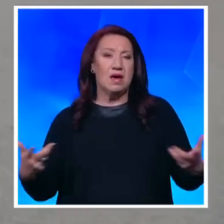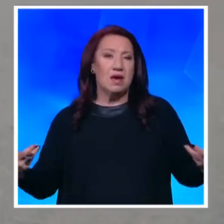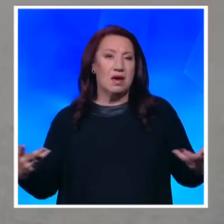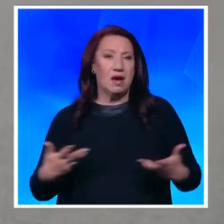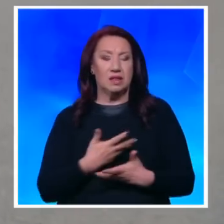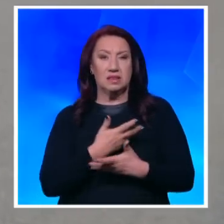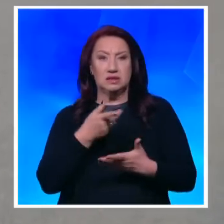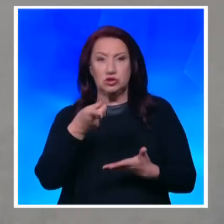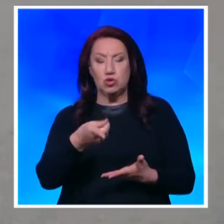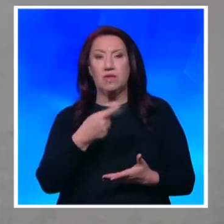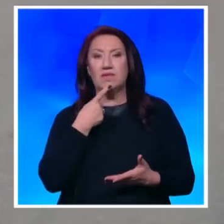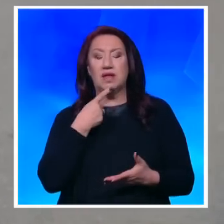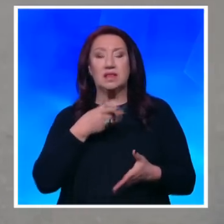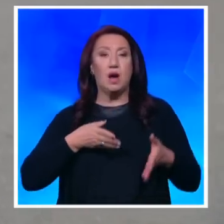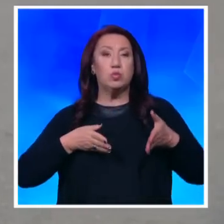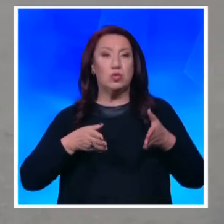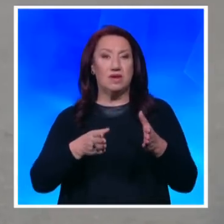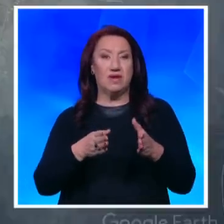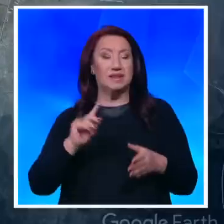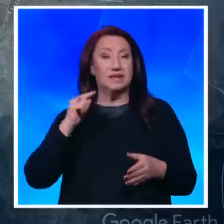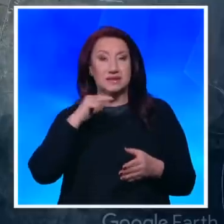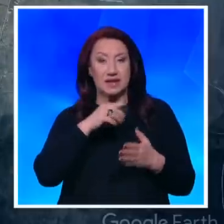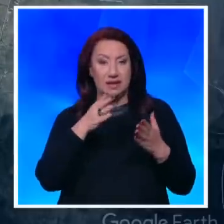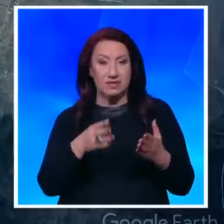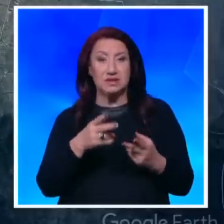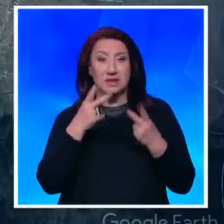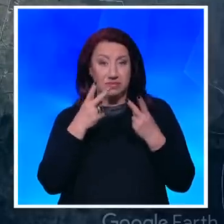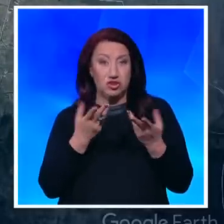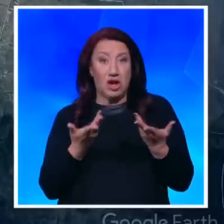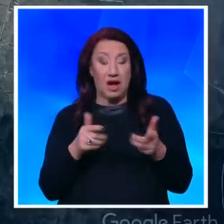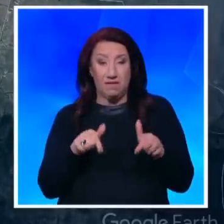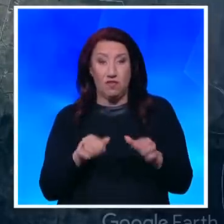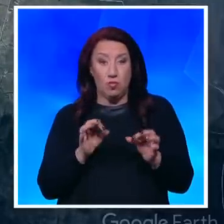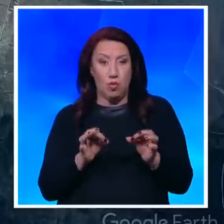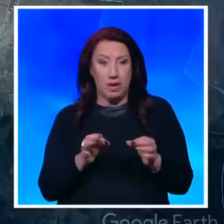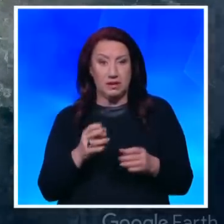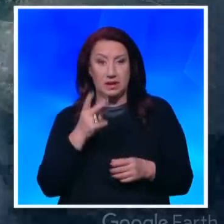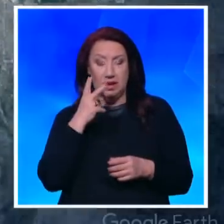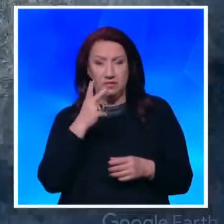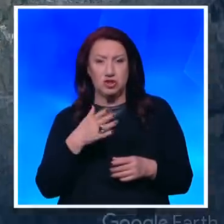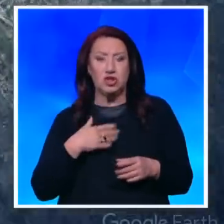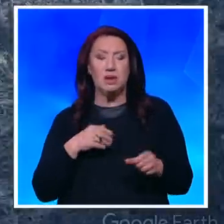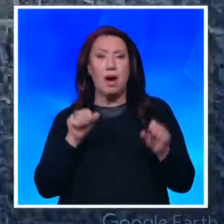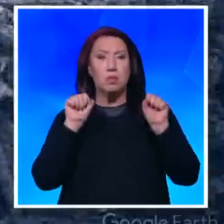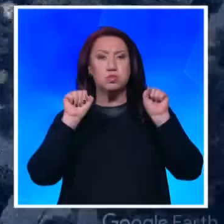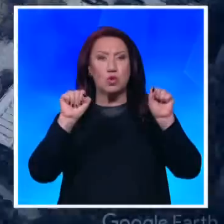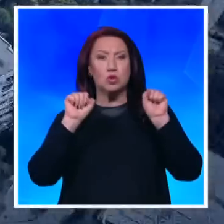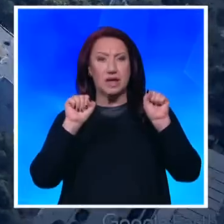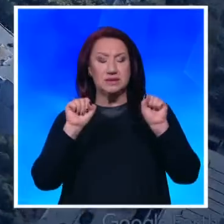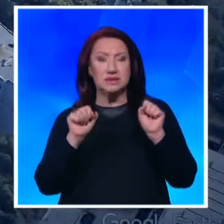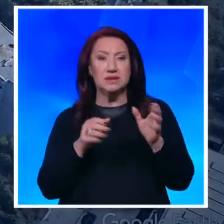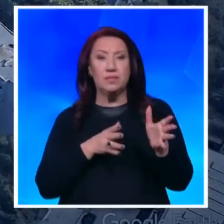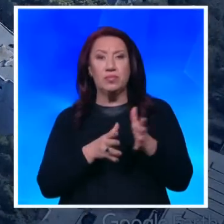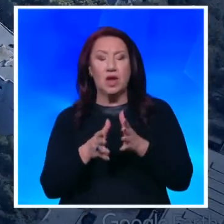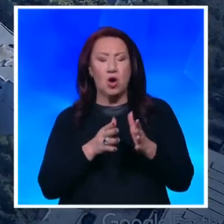Малко по-малко от денонощие ще ви покажем и каква е ситуацията тук в момента. Виждате, има протест, хора, които